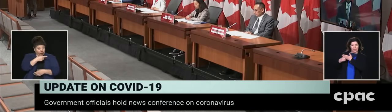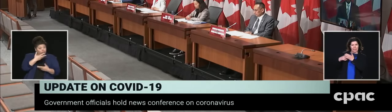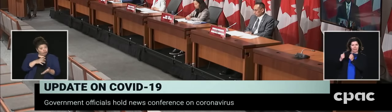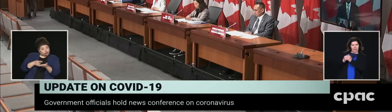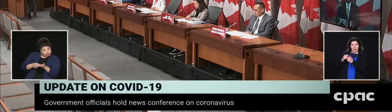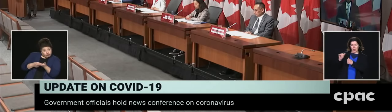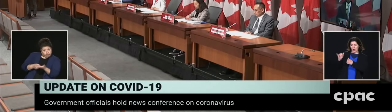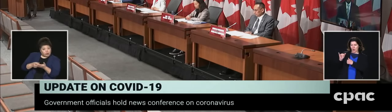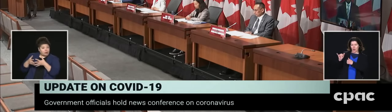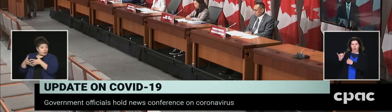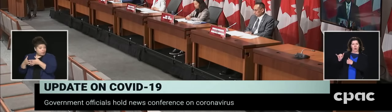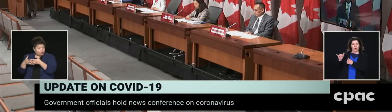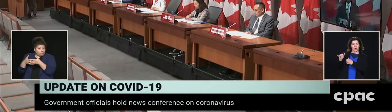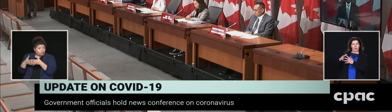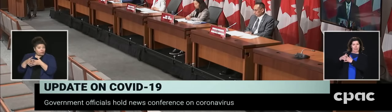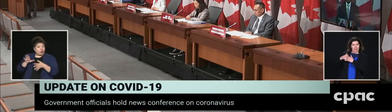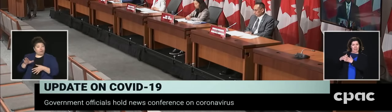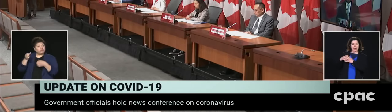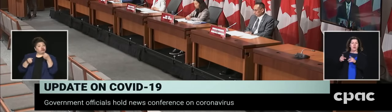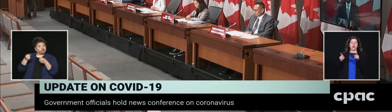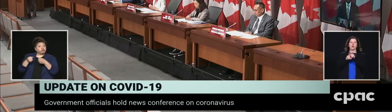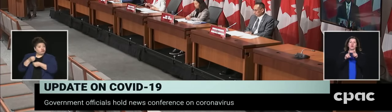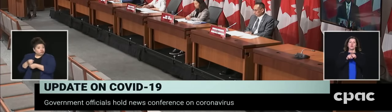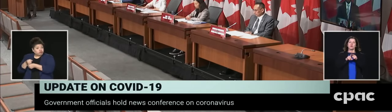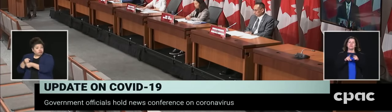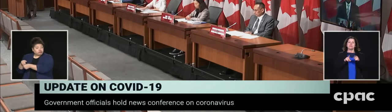Canada va-t-elle s'effectuer?